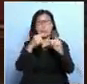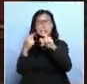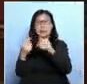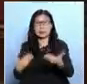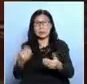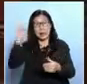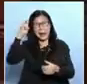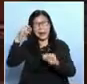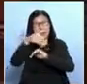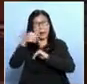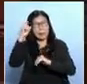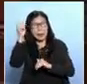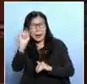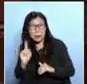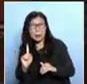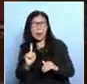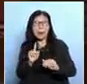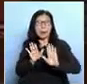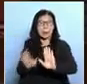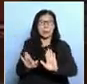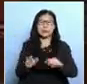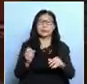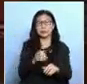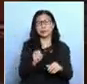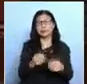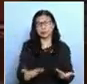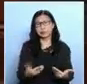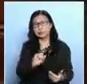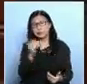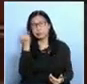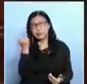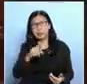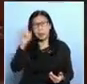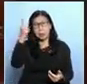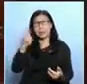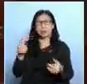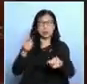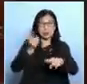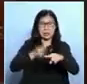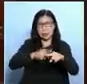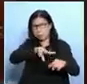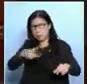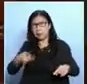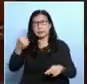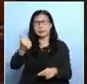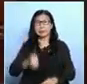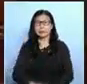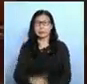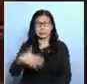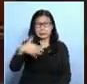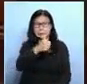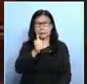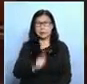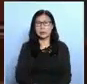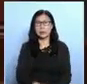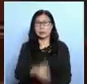家都係仲喺度諗緊。總之是不變應萬變，總之明天會更好的。主席，